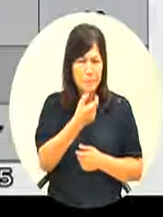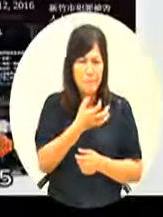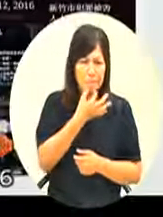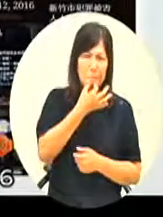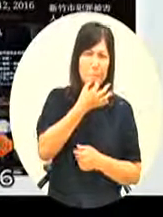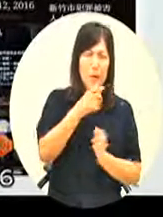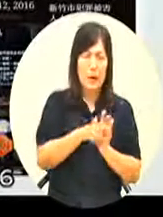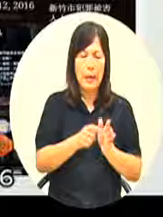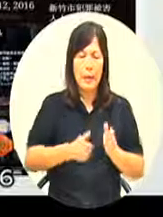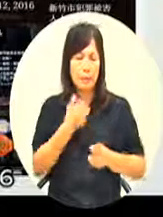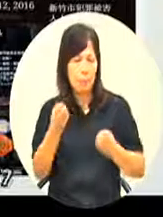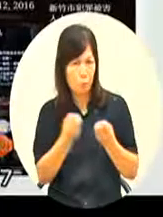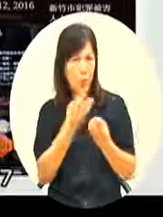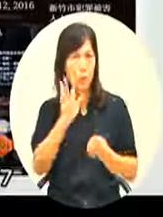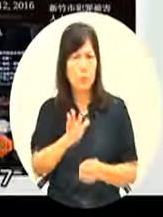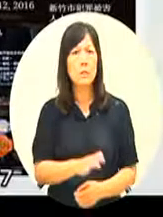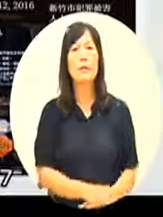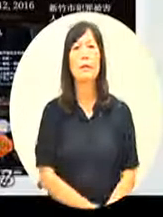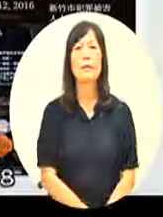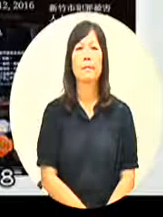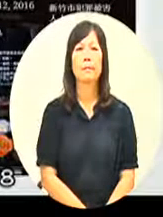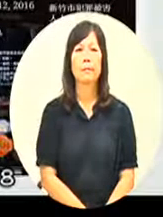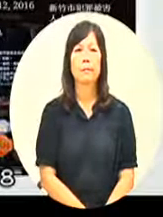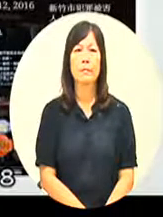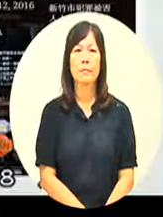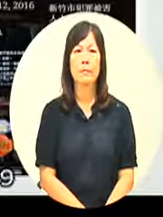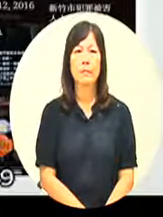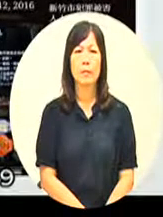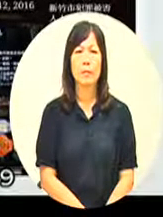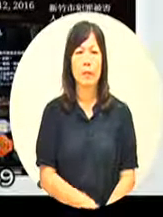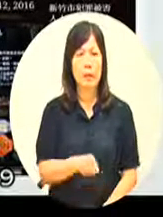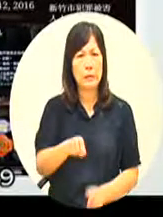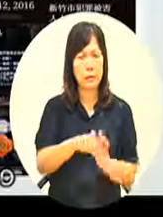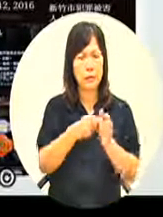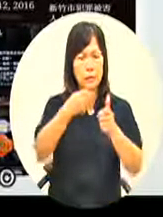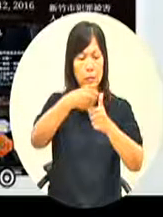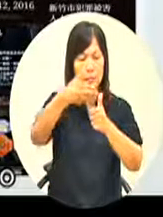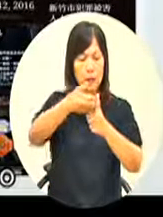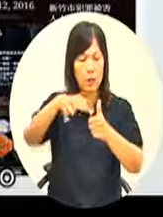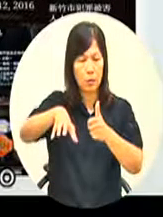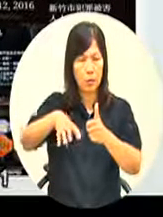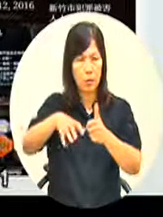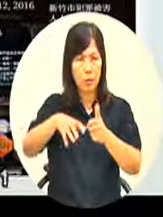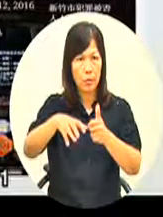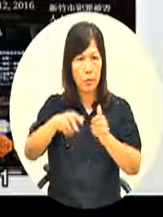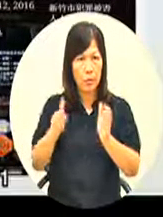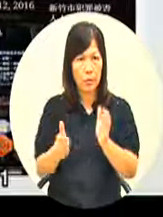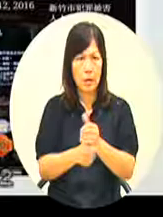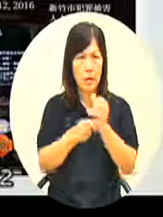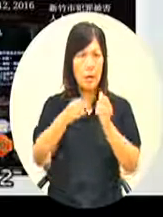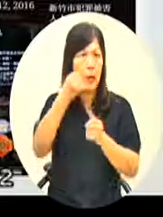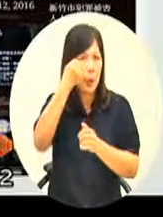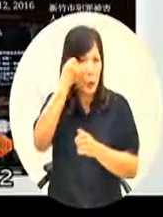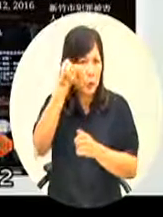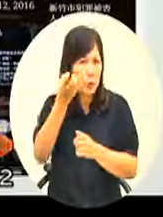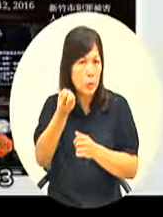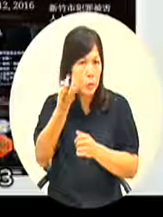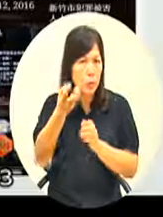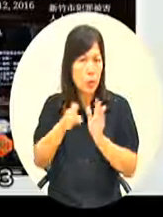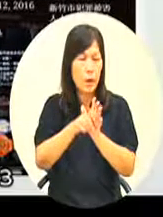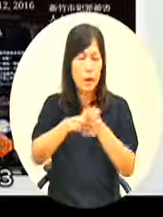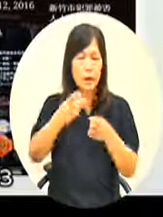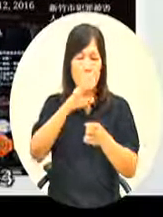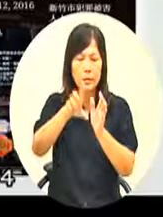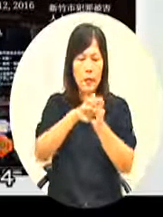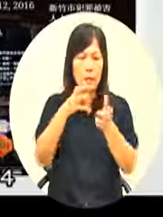生了。好，这个是教育部紫锥花运动网站的一个